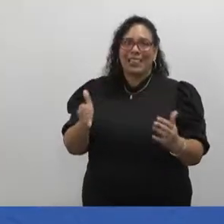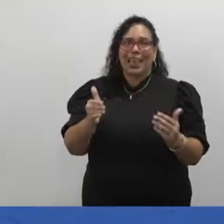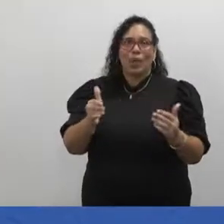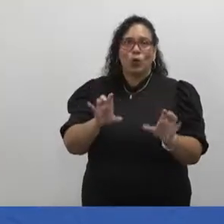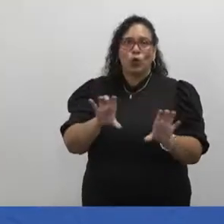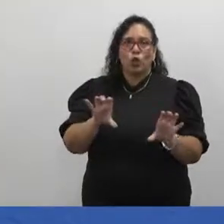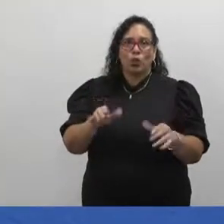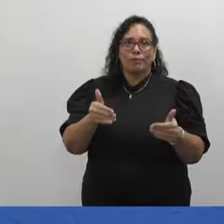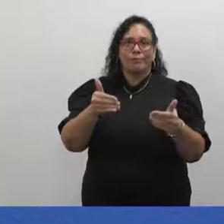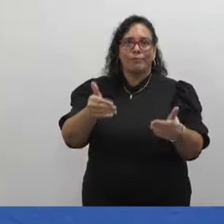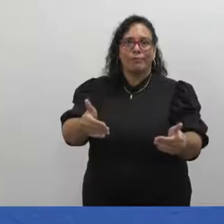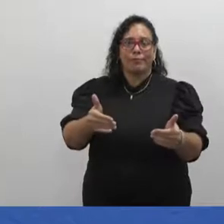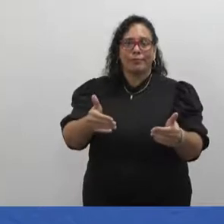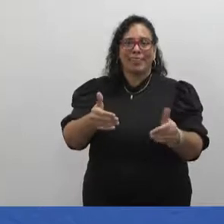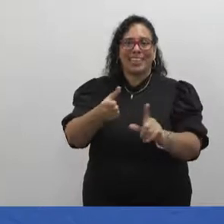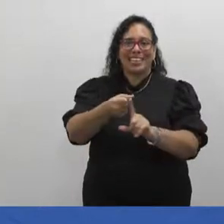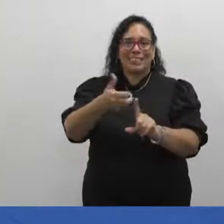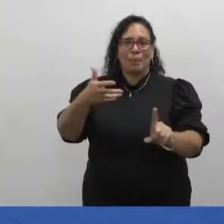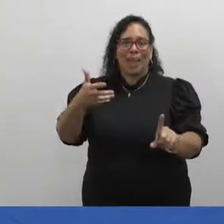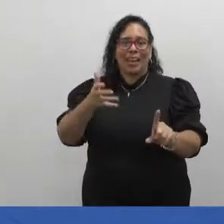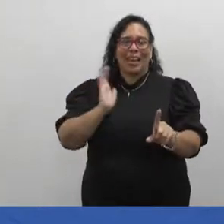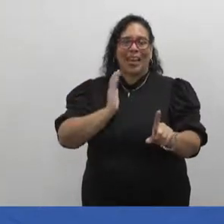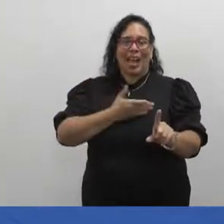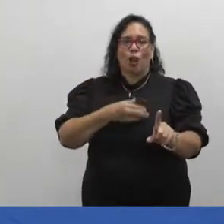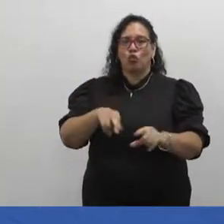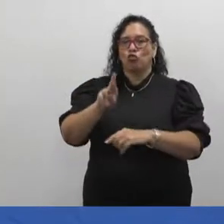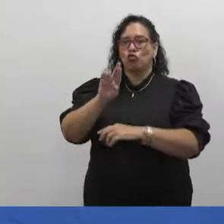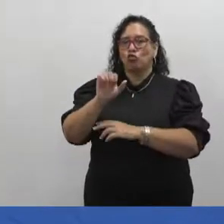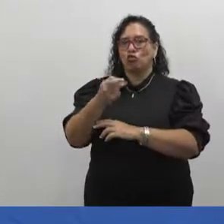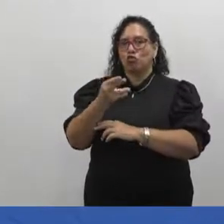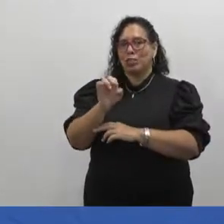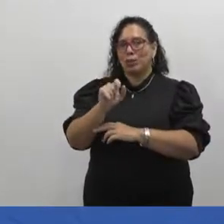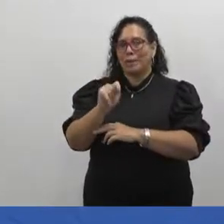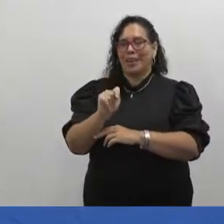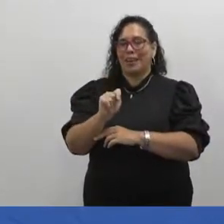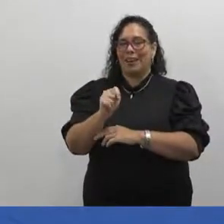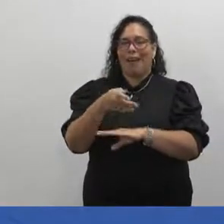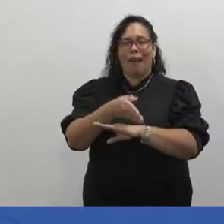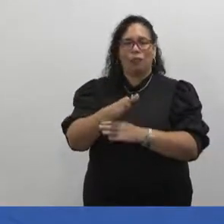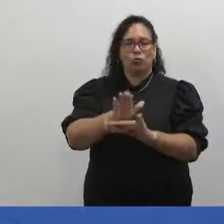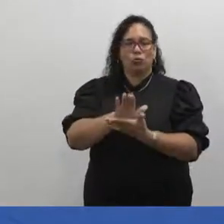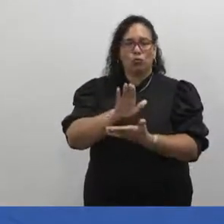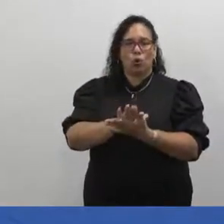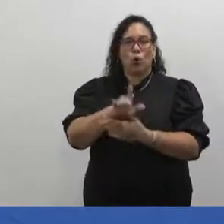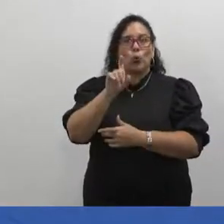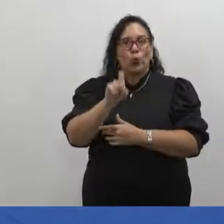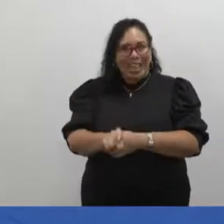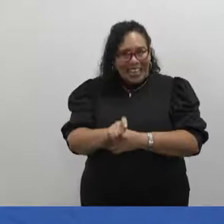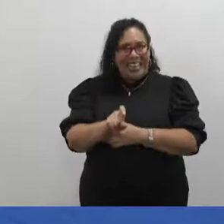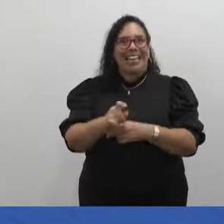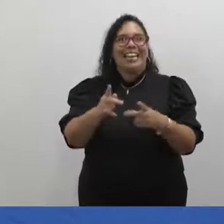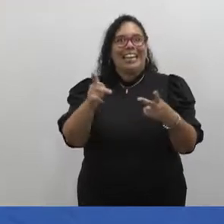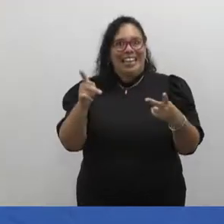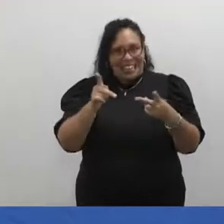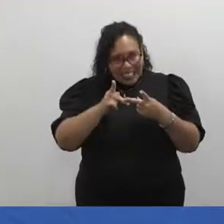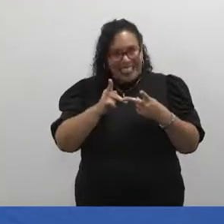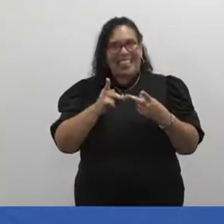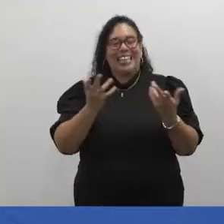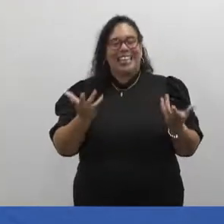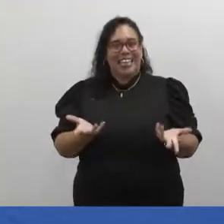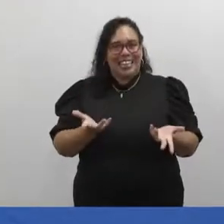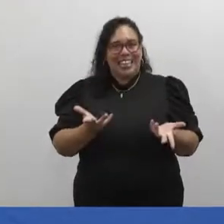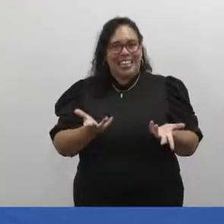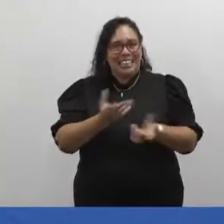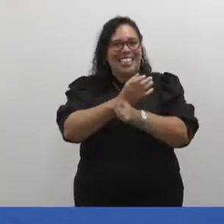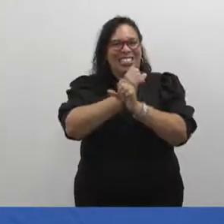pi cái càng gì là o mình tên cái càng gì enrichment này để thằng càng gì bằng pon sầm lần châm